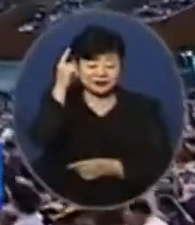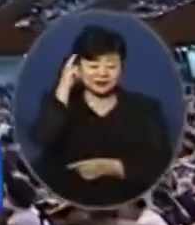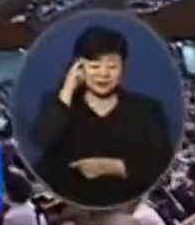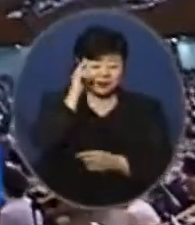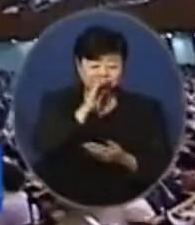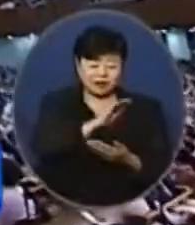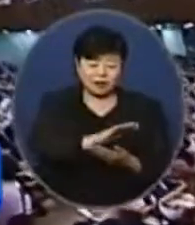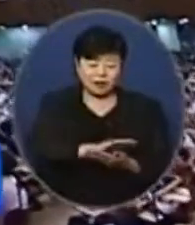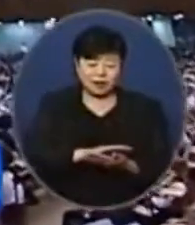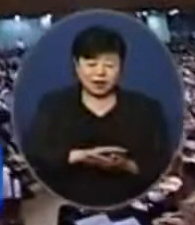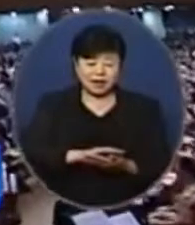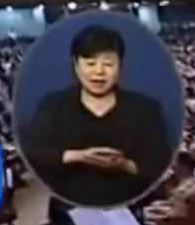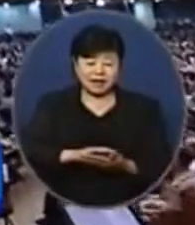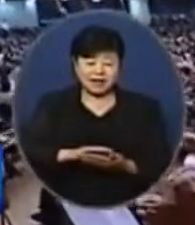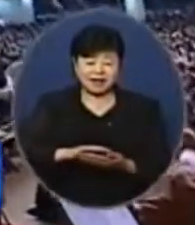주는 평화